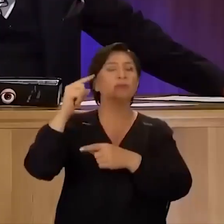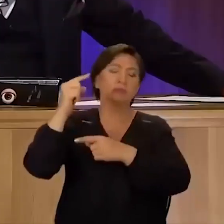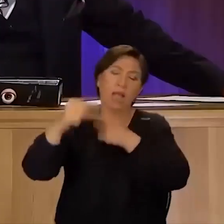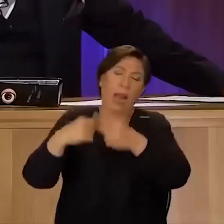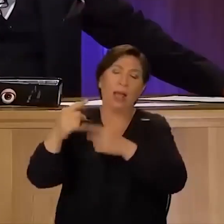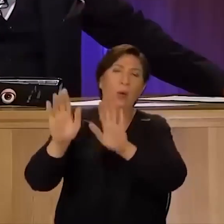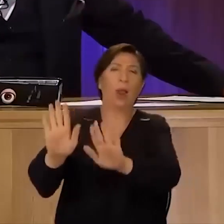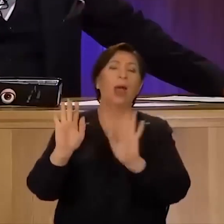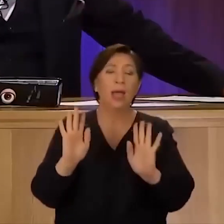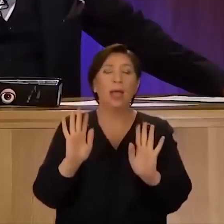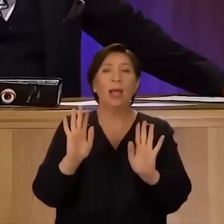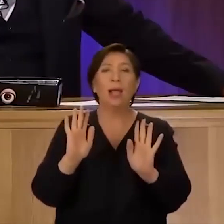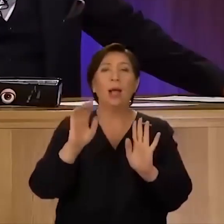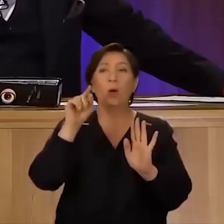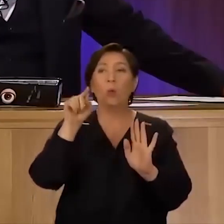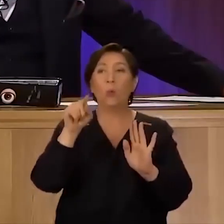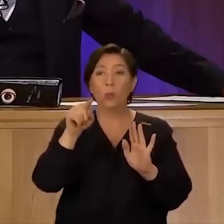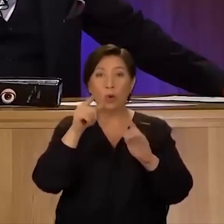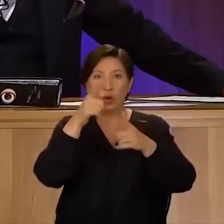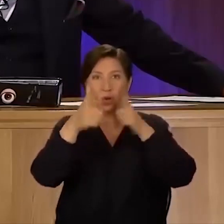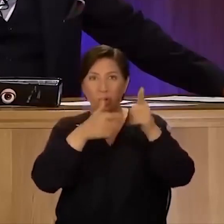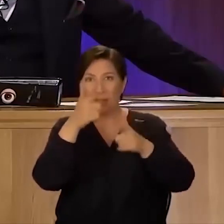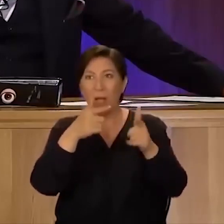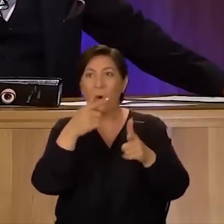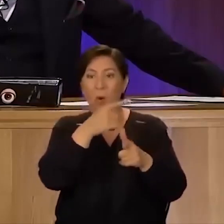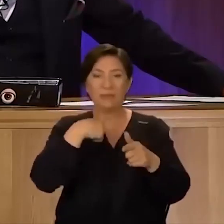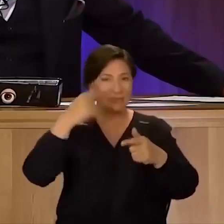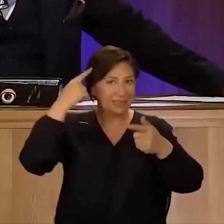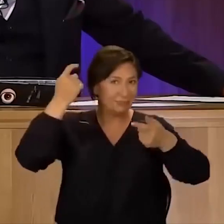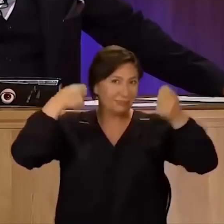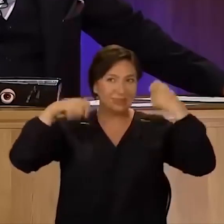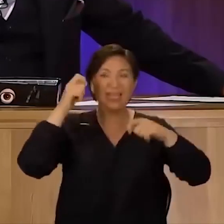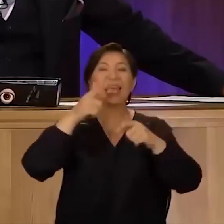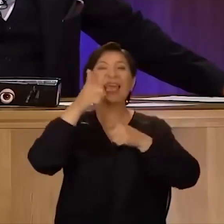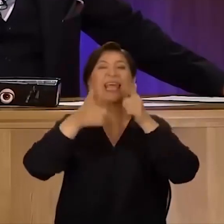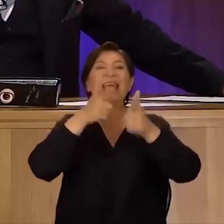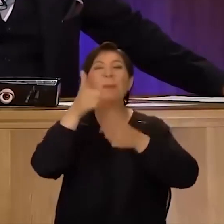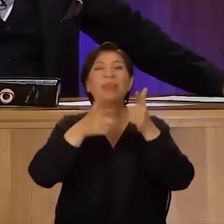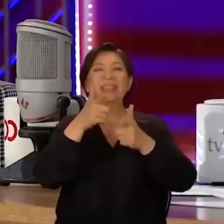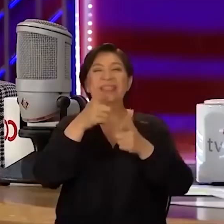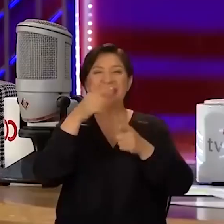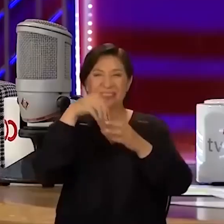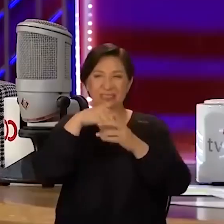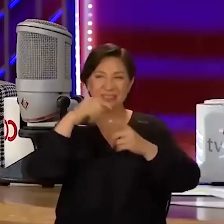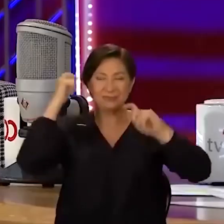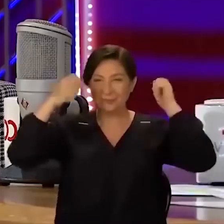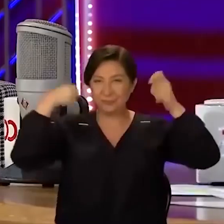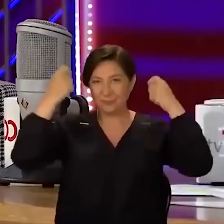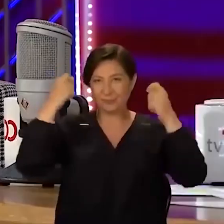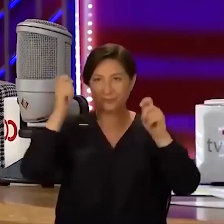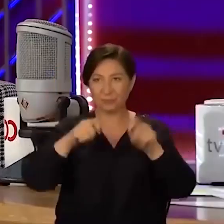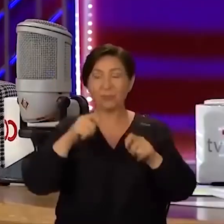bir ritüelleri var bu yani backstage görüntüleri Aslında orada benim saçım başım klibini bir setup unu çektiğimiz için